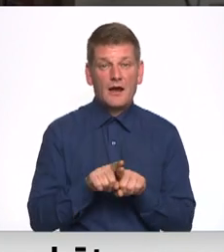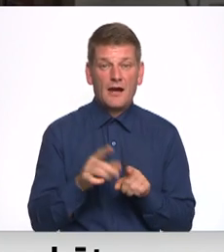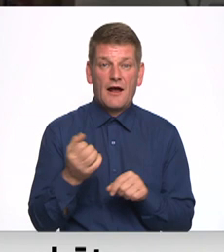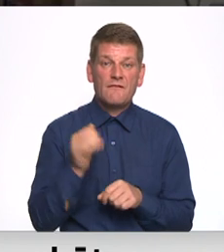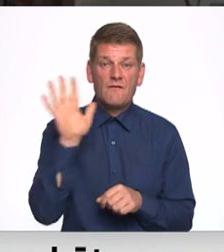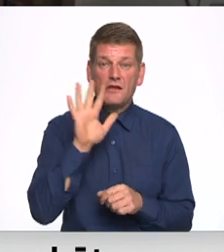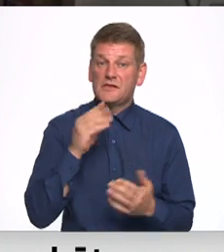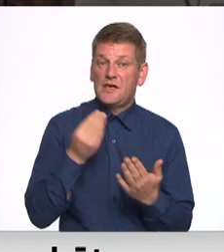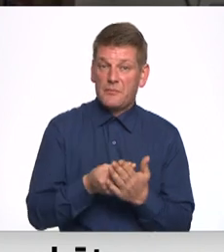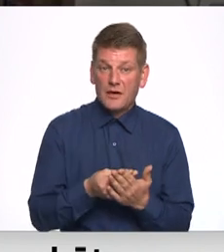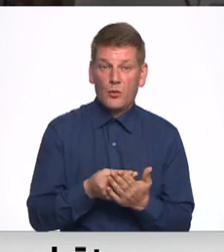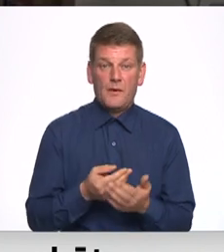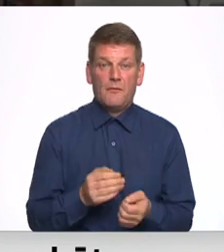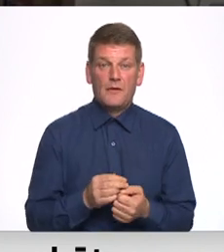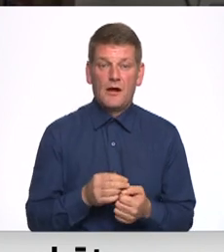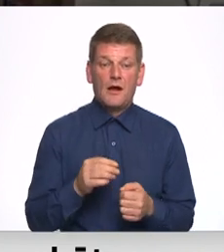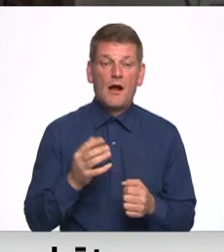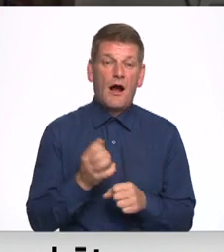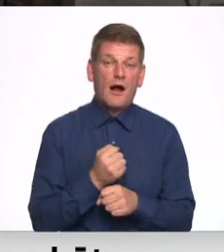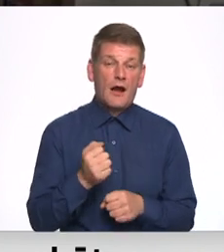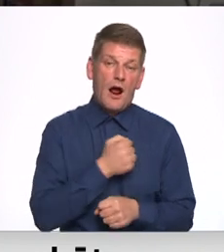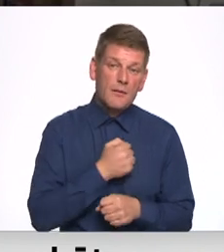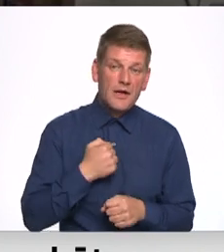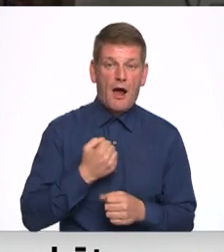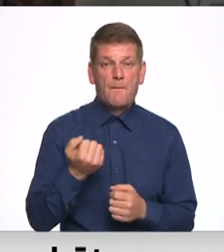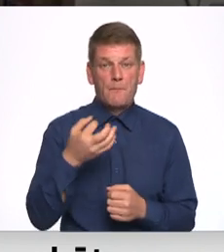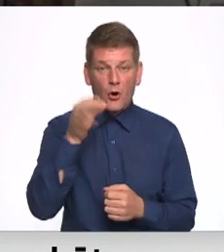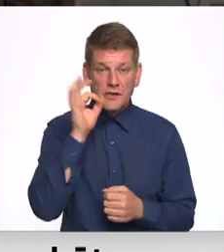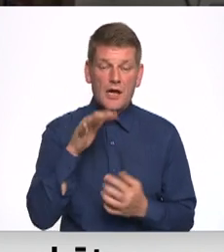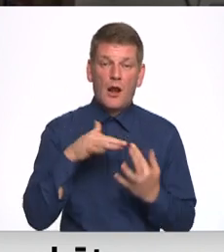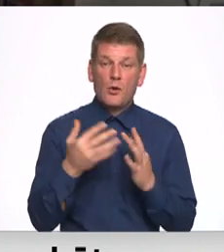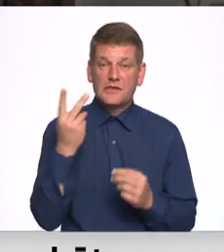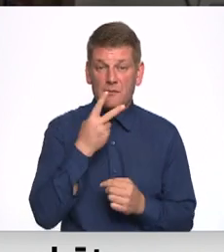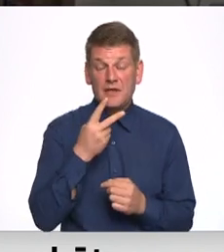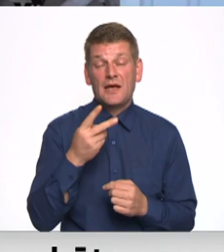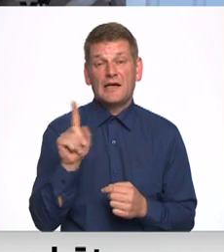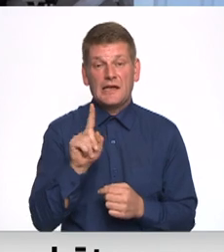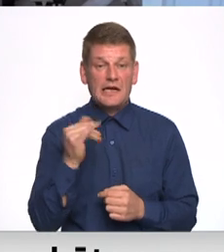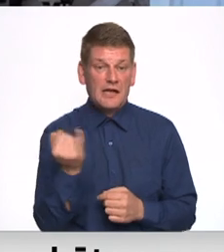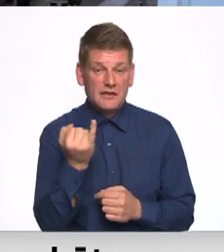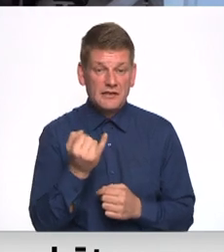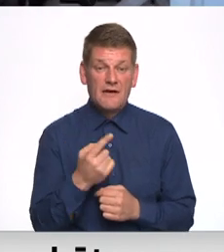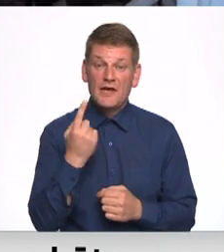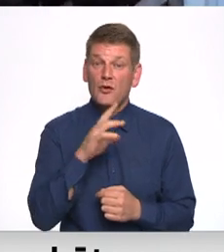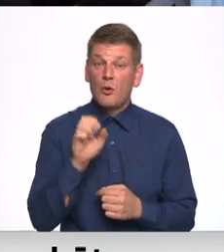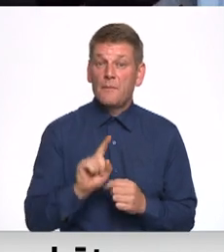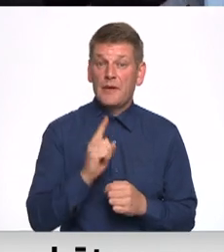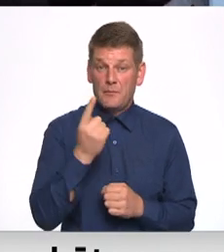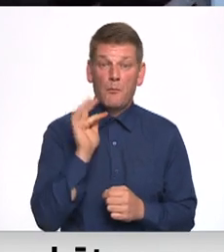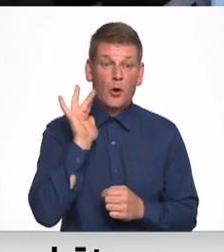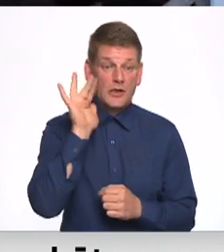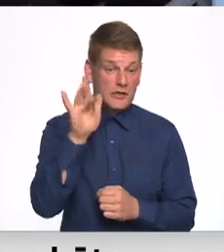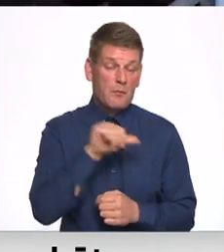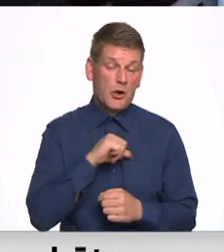valsts iepirkumiem, ar armijām, policijām. Lauksaimnieki ir arī ļoti ieinteresēti. Vieni no pirmajiem